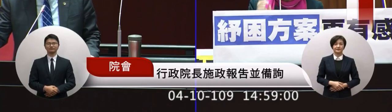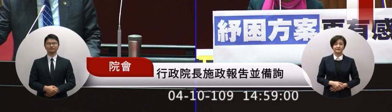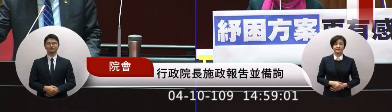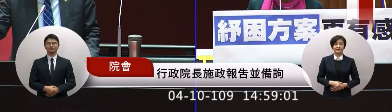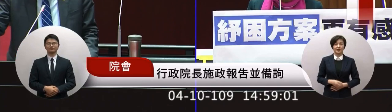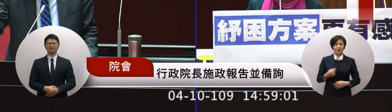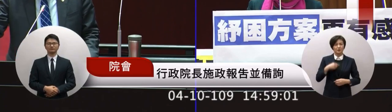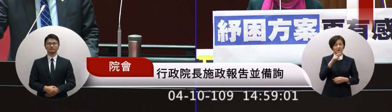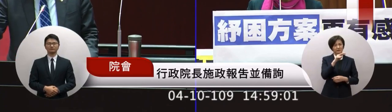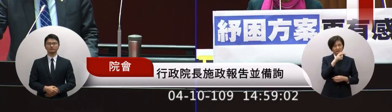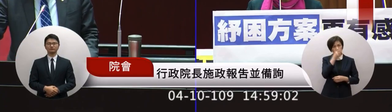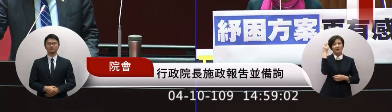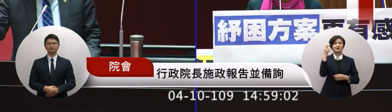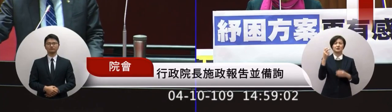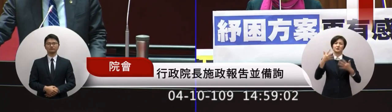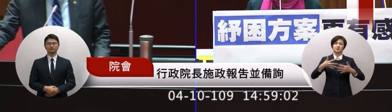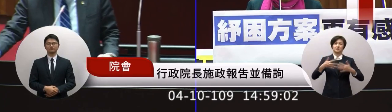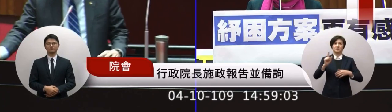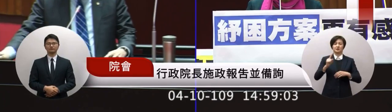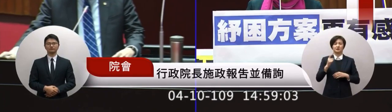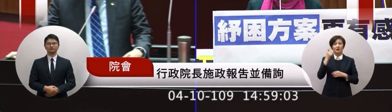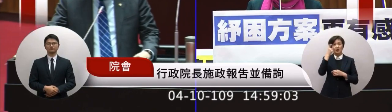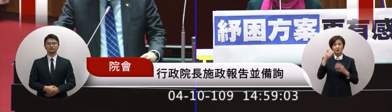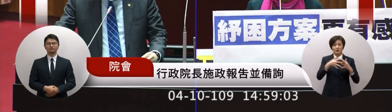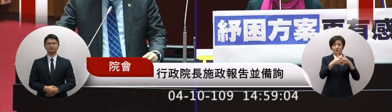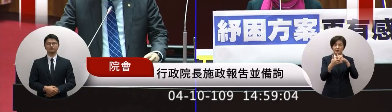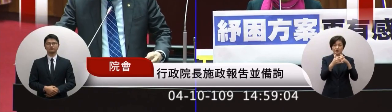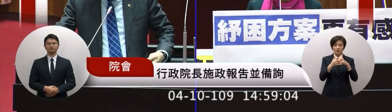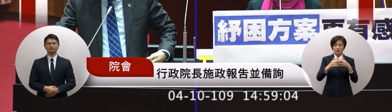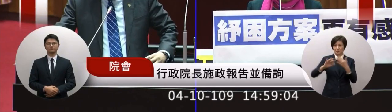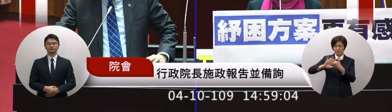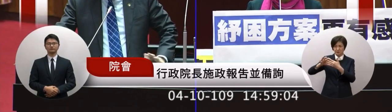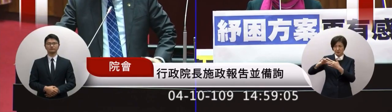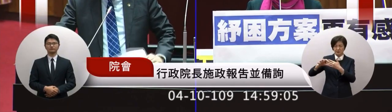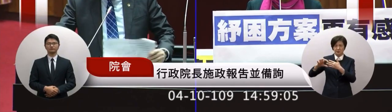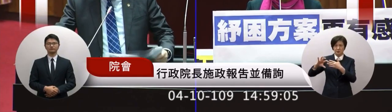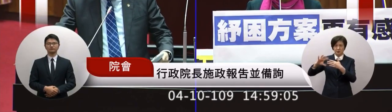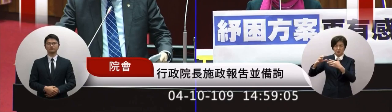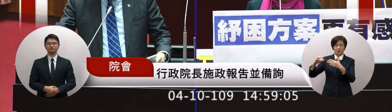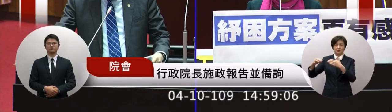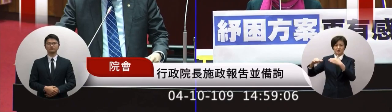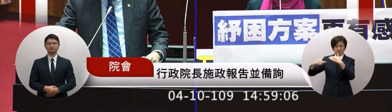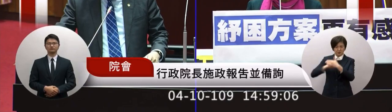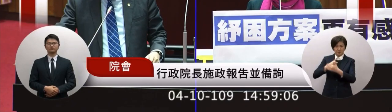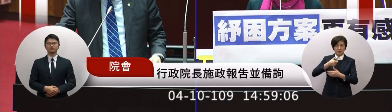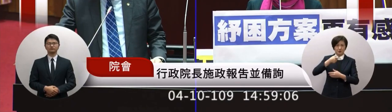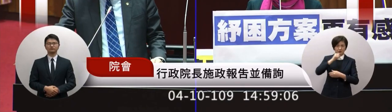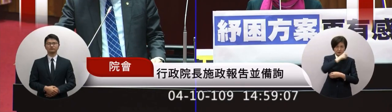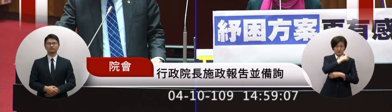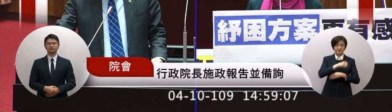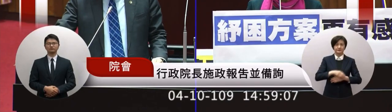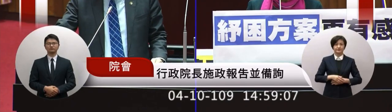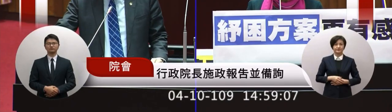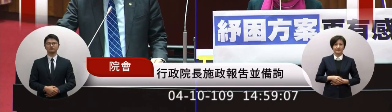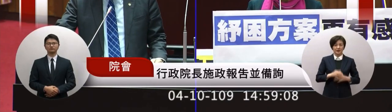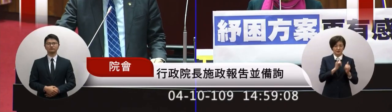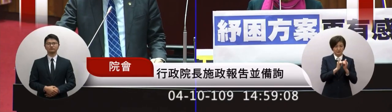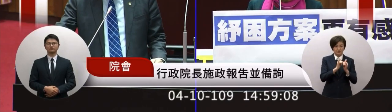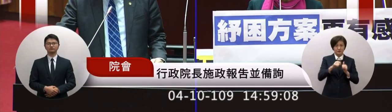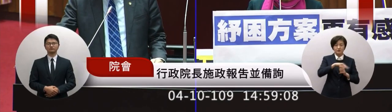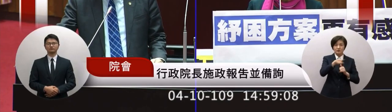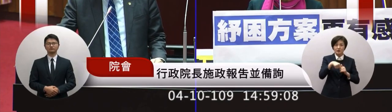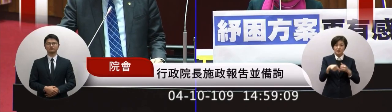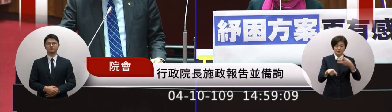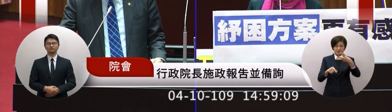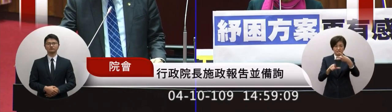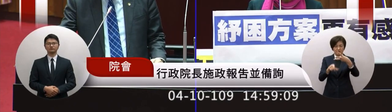看到一个问题哦。从欧美或其他国家返国的民众，从这个